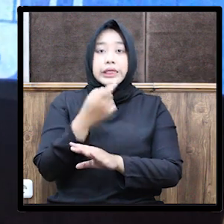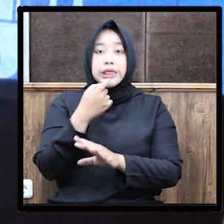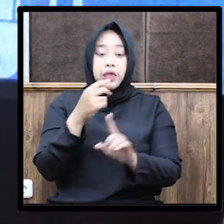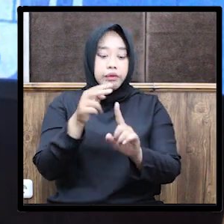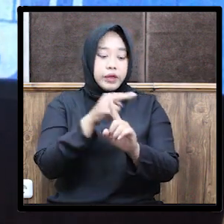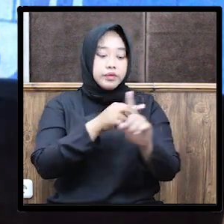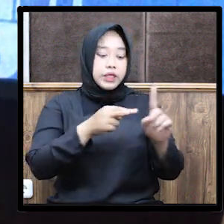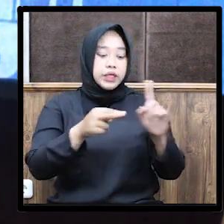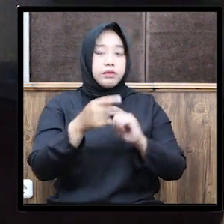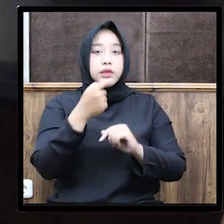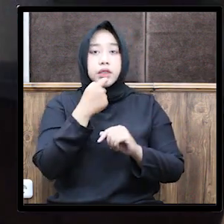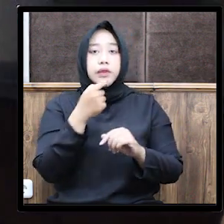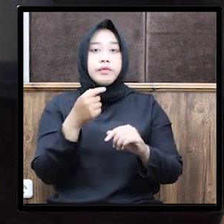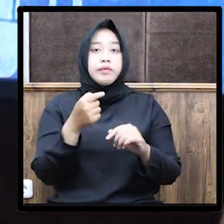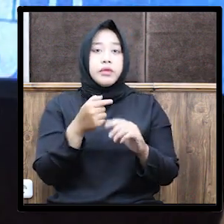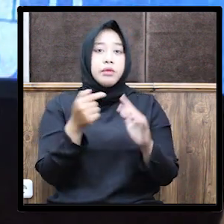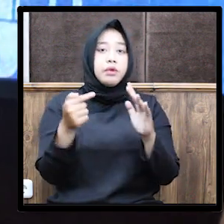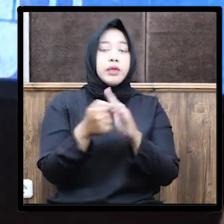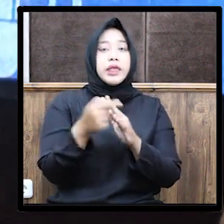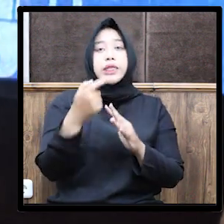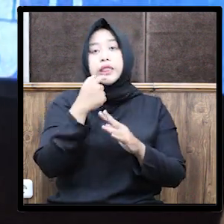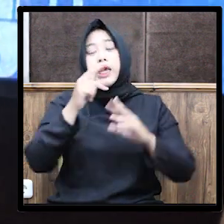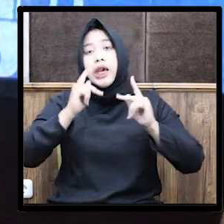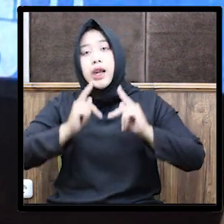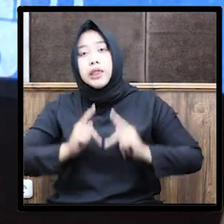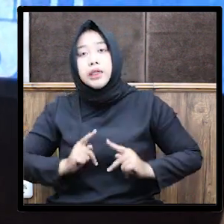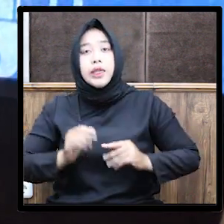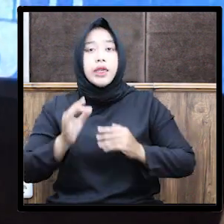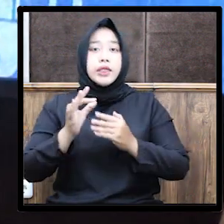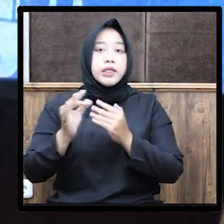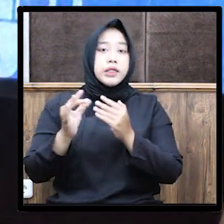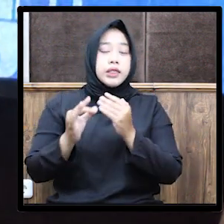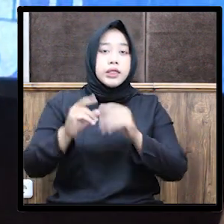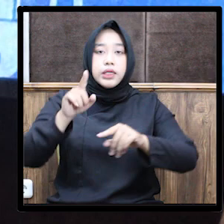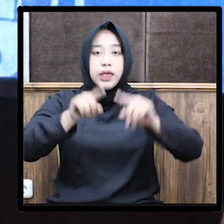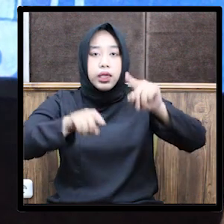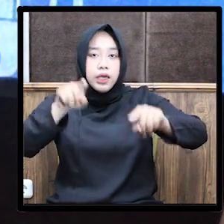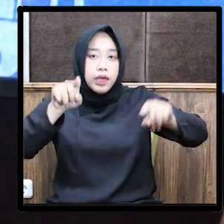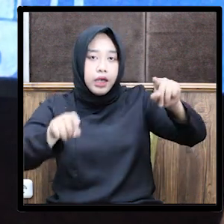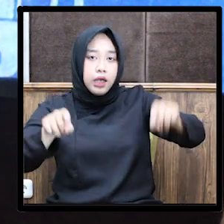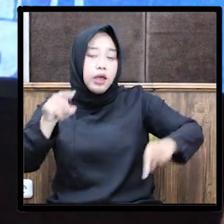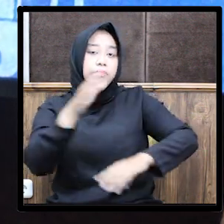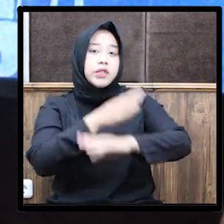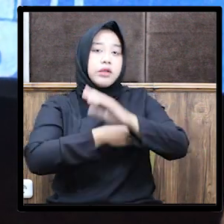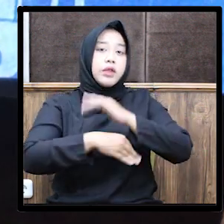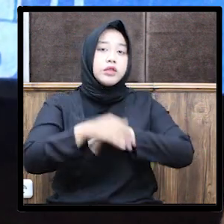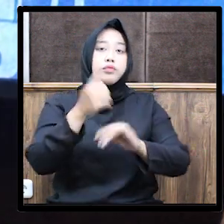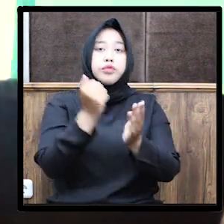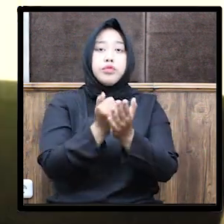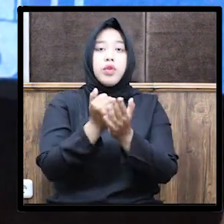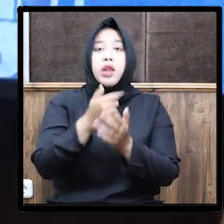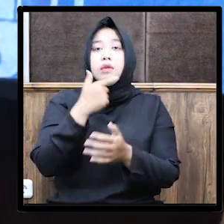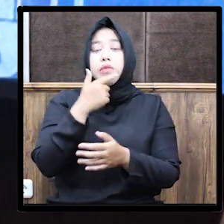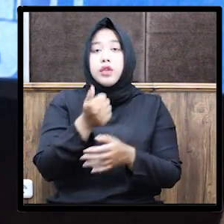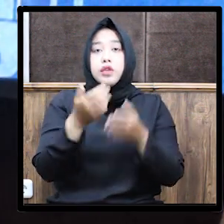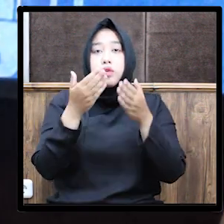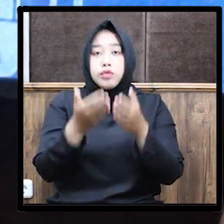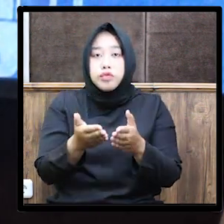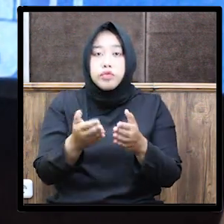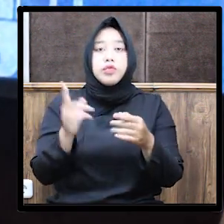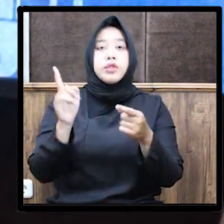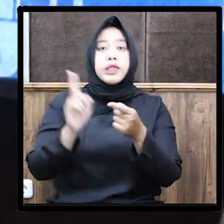gitu ya. Artinya apa? Perspektif pengertian soal pemilih, kemudian karakteristik dan jenis-jenis